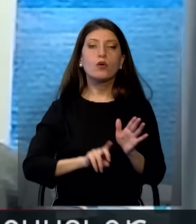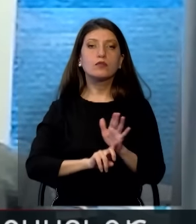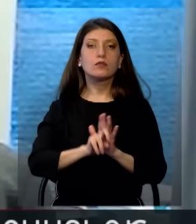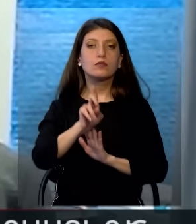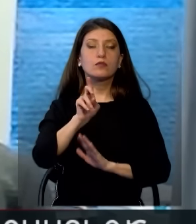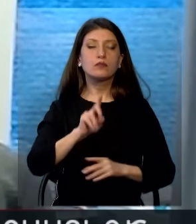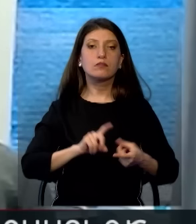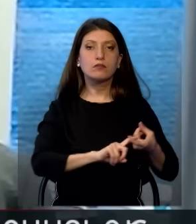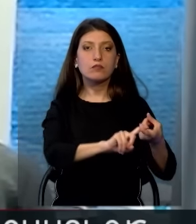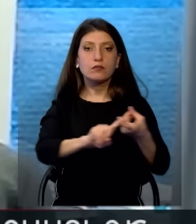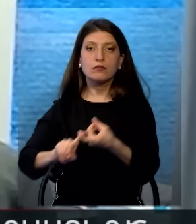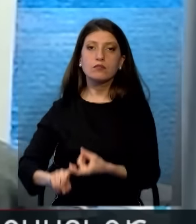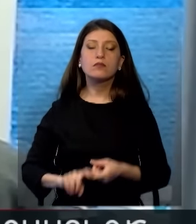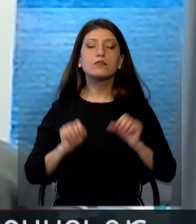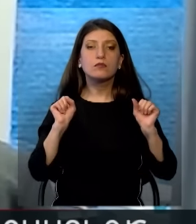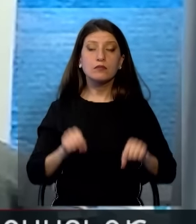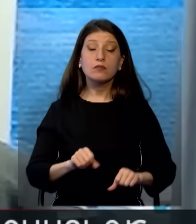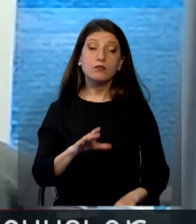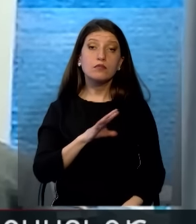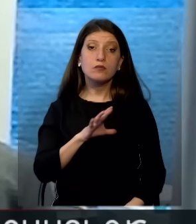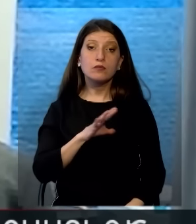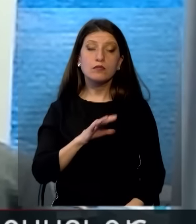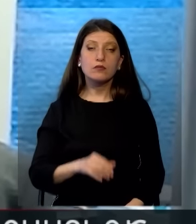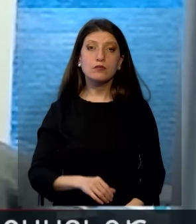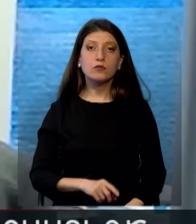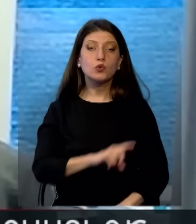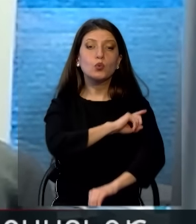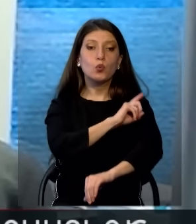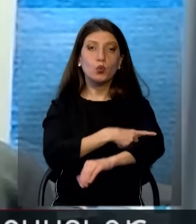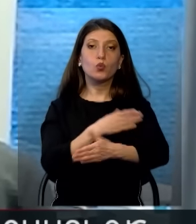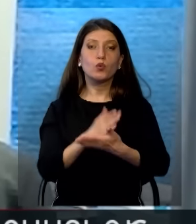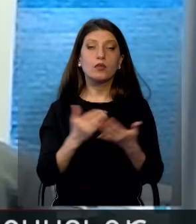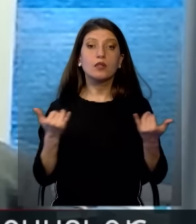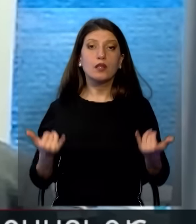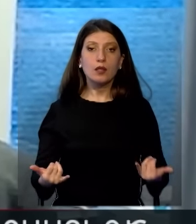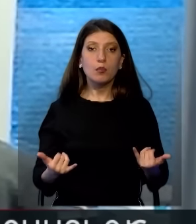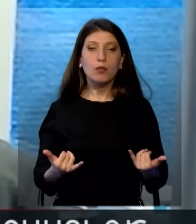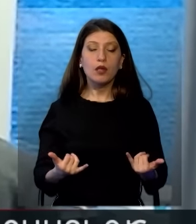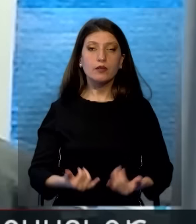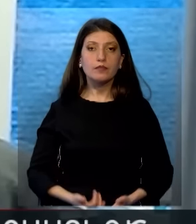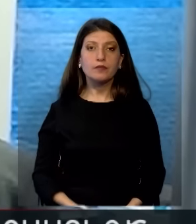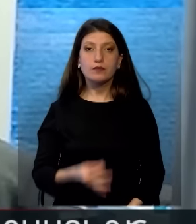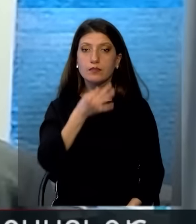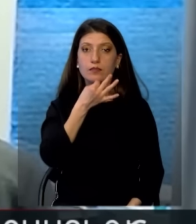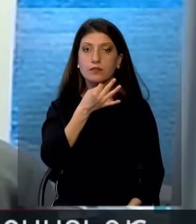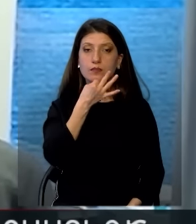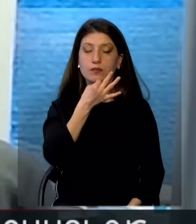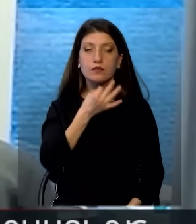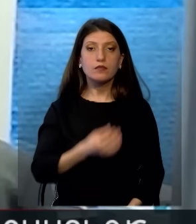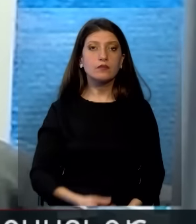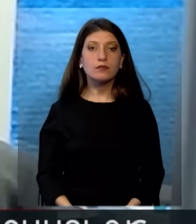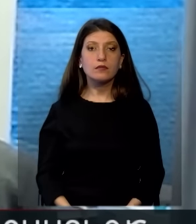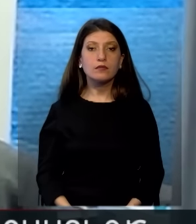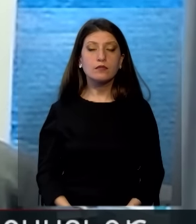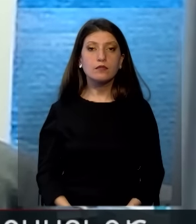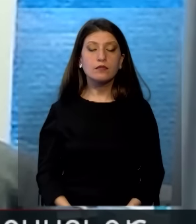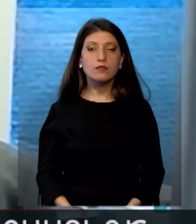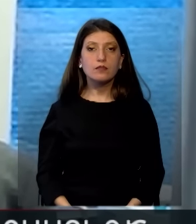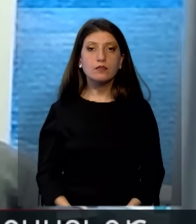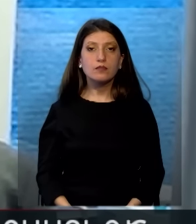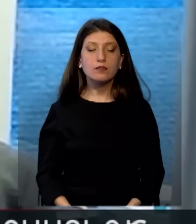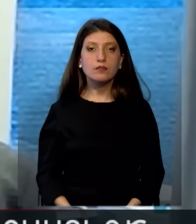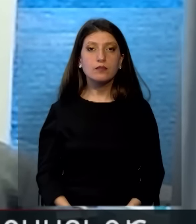շրջանակները, որոնք կրնան հավանաբար ասեցություն ունենալ, բայց այս պահում անշուշտ ակավին ծորագա, այսին անուն